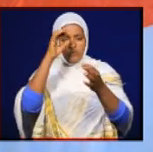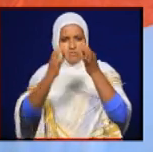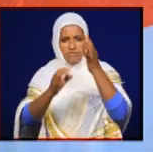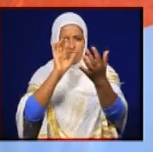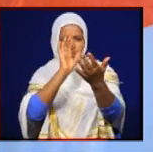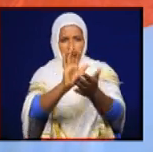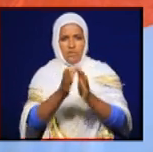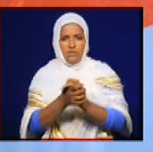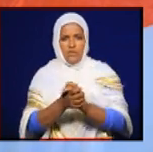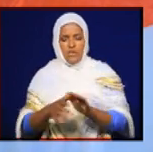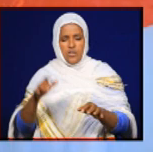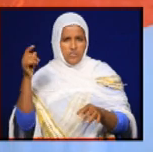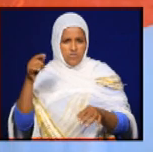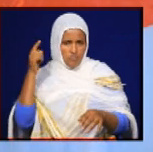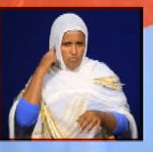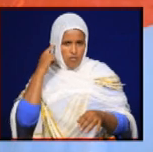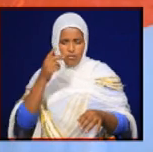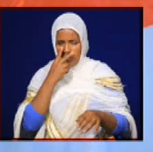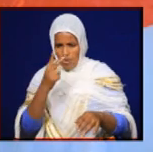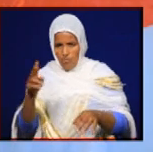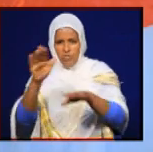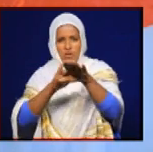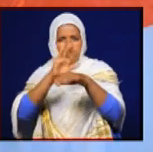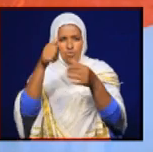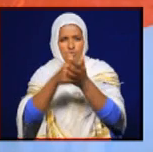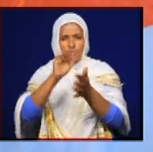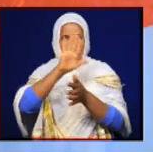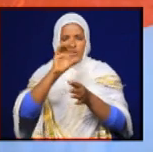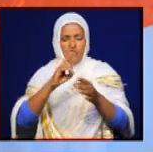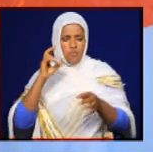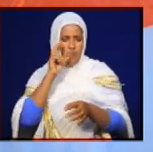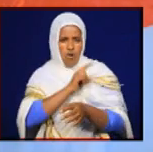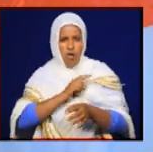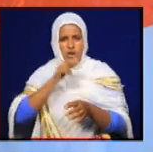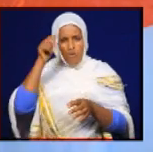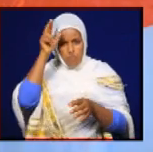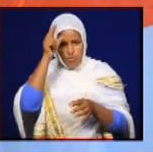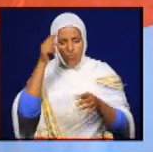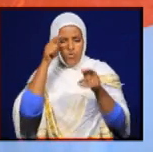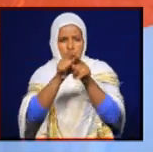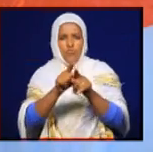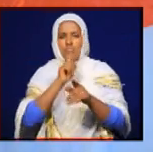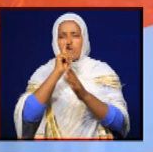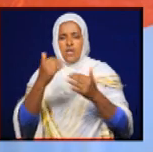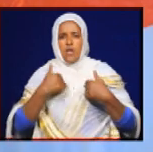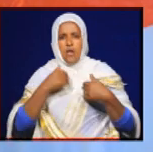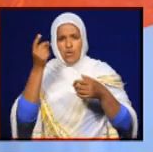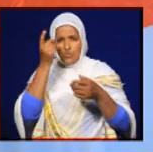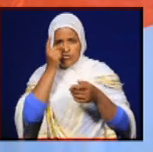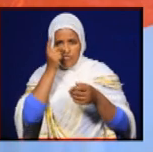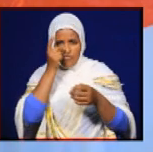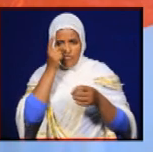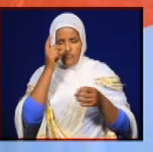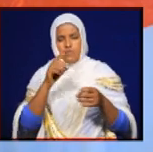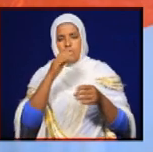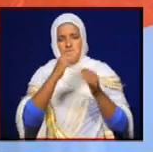ሸንጎፊት ሚሰማው ሚታየው ሚዳሰሰው ሁሉ የግፍ ግንባህሏል ወንድምቦቼን ያለ ወነተኛ ዮሴፍ